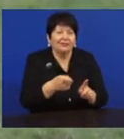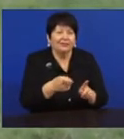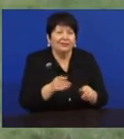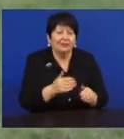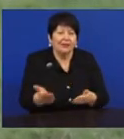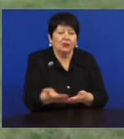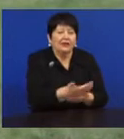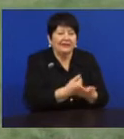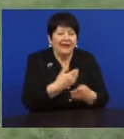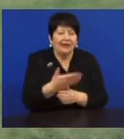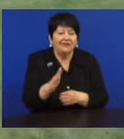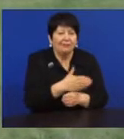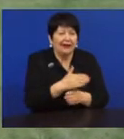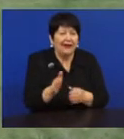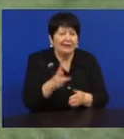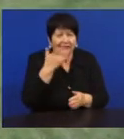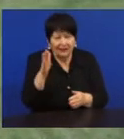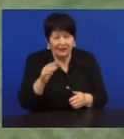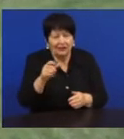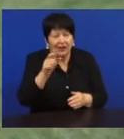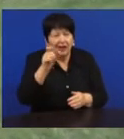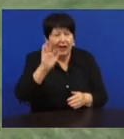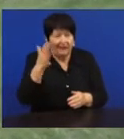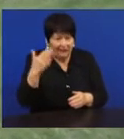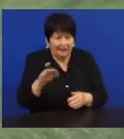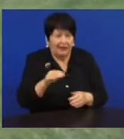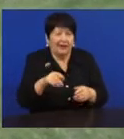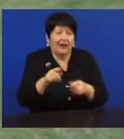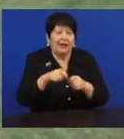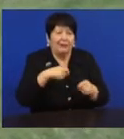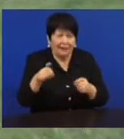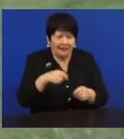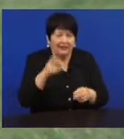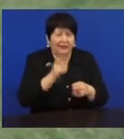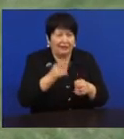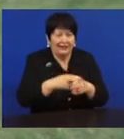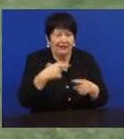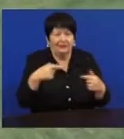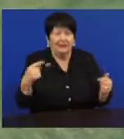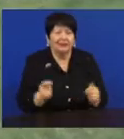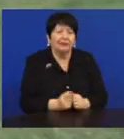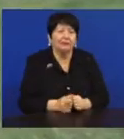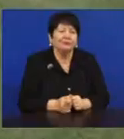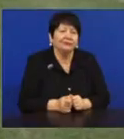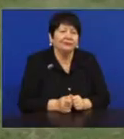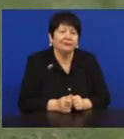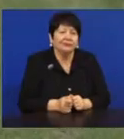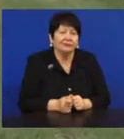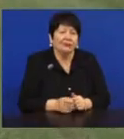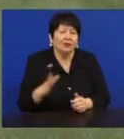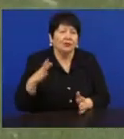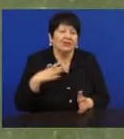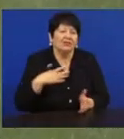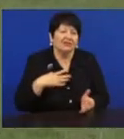de colectare separată a deșeurilor, sticlă, hârtie, plastic, metal și altele.